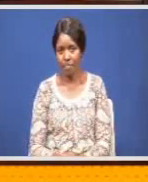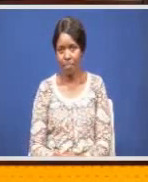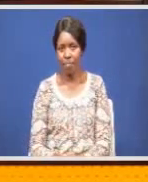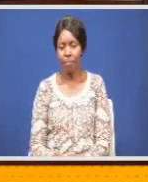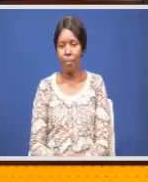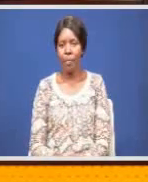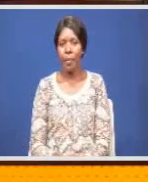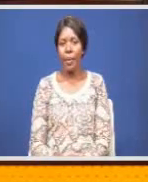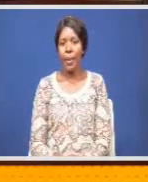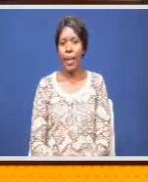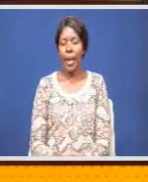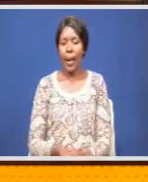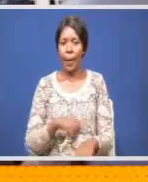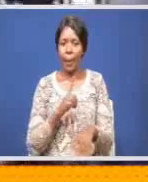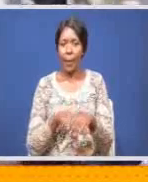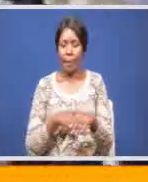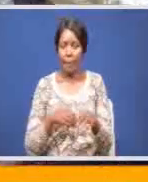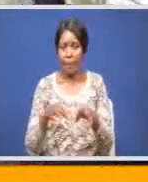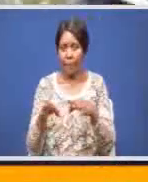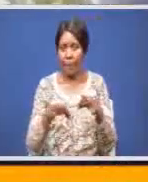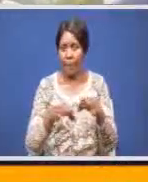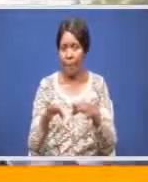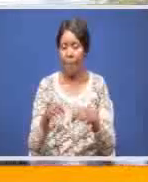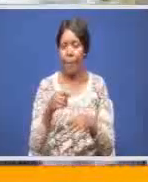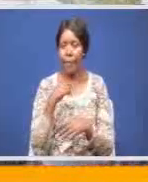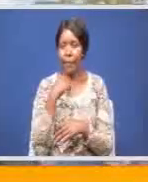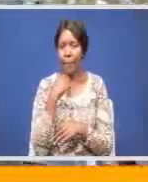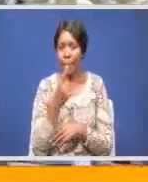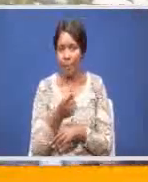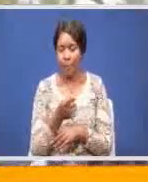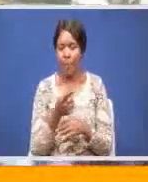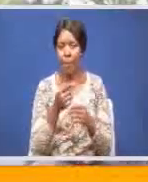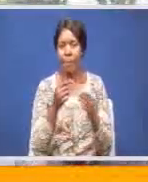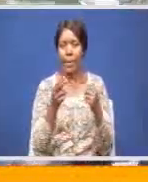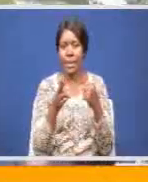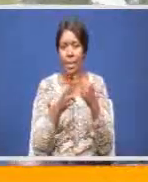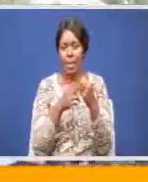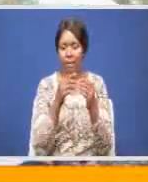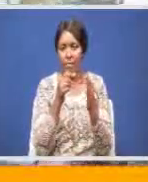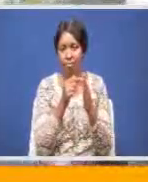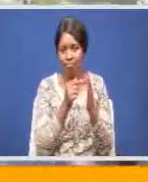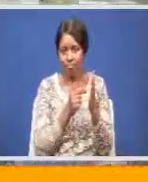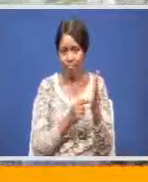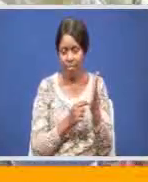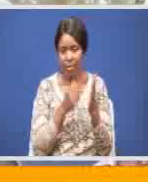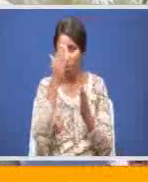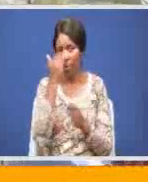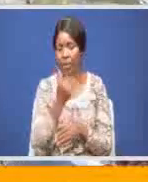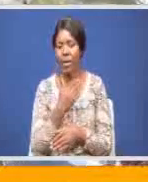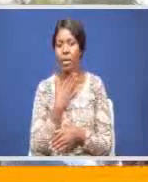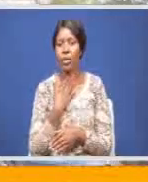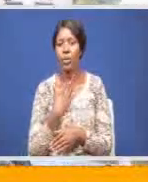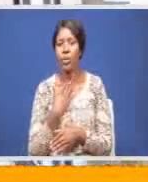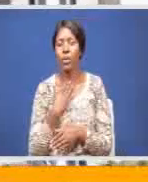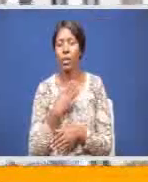Mawira, akiari ambunge ne uu, nedhiri etarira kia itumi muanja vila biotuma ende kibia ngabana kawira, kuidhira kia